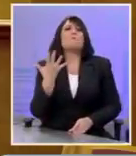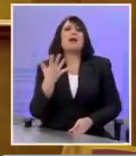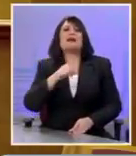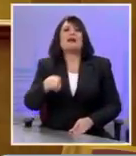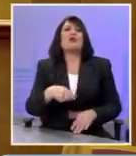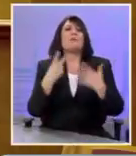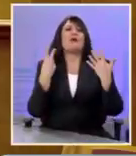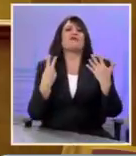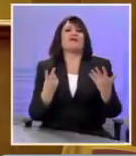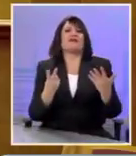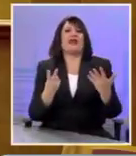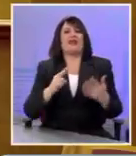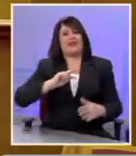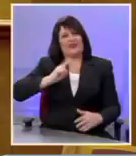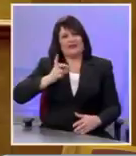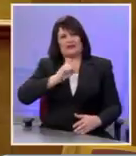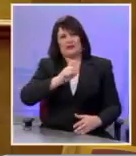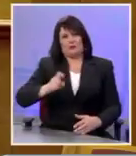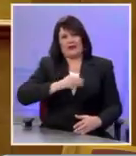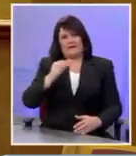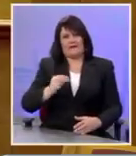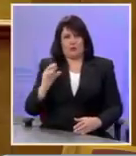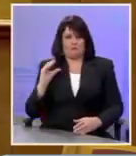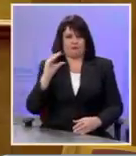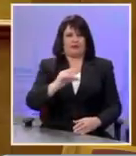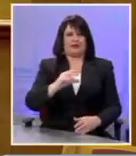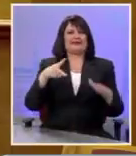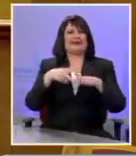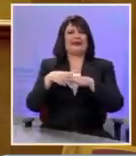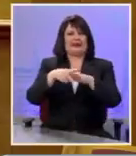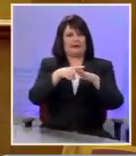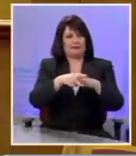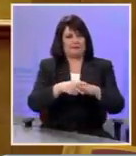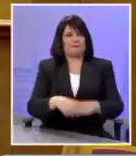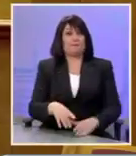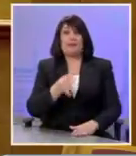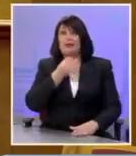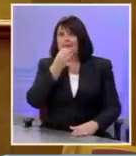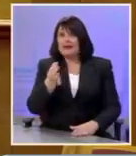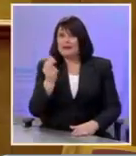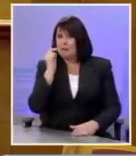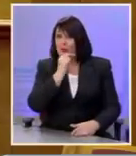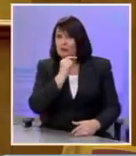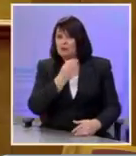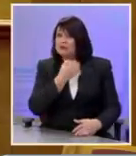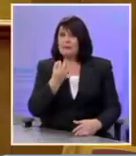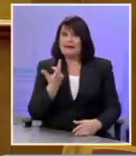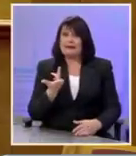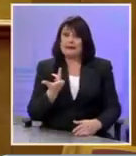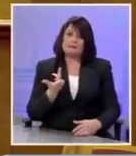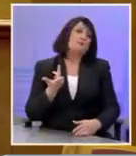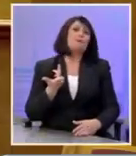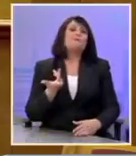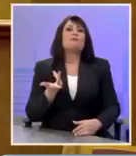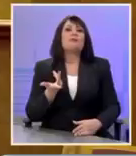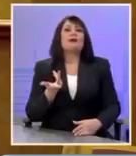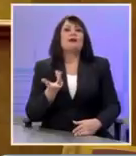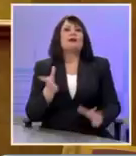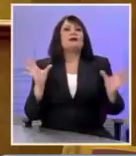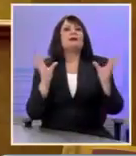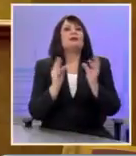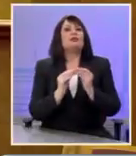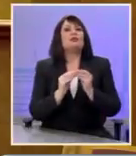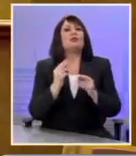5,7 δισεκατομμύρια ευρώ. Εκείνο όμως που δεν λέει ο κύριος Τσίπρας είναι ότι η